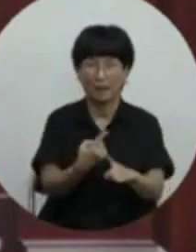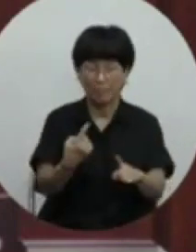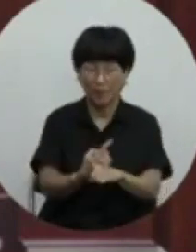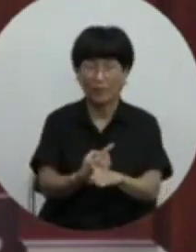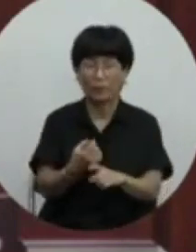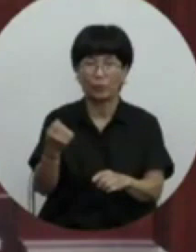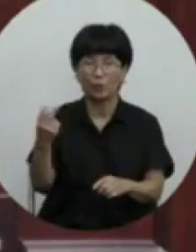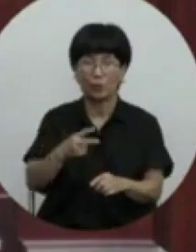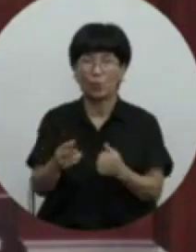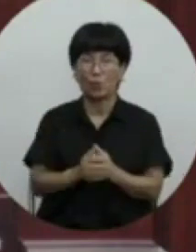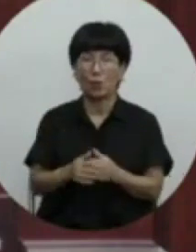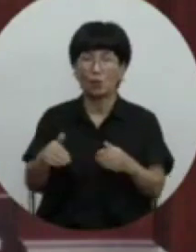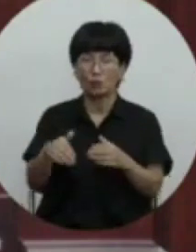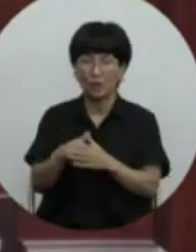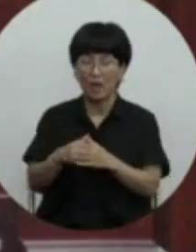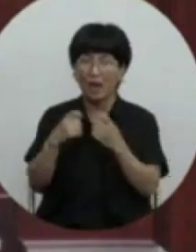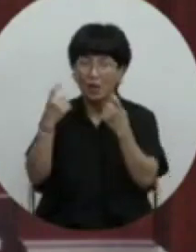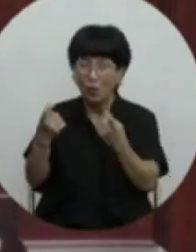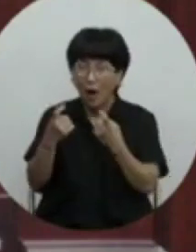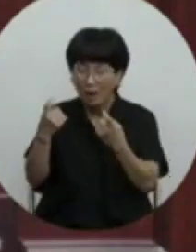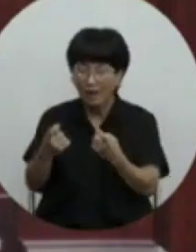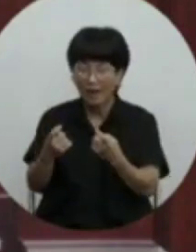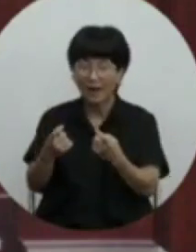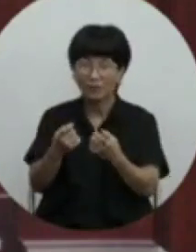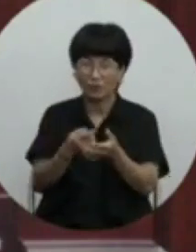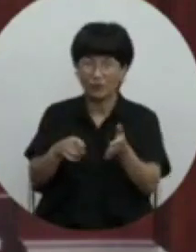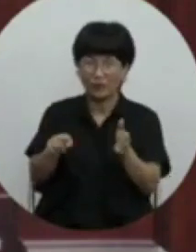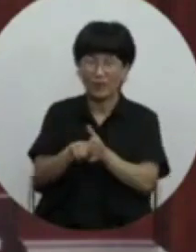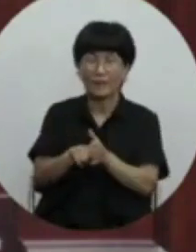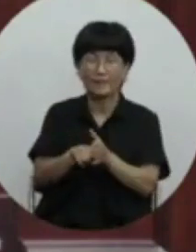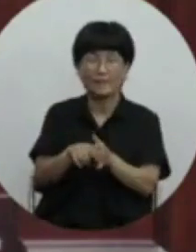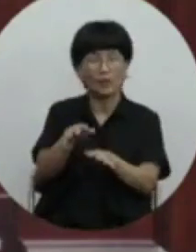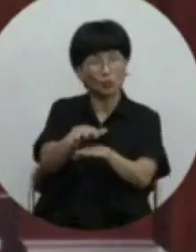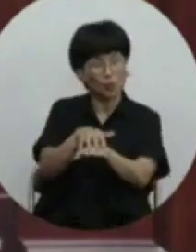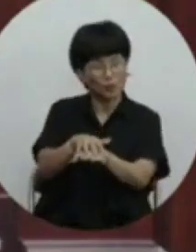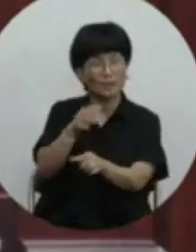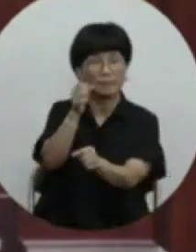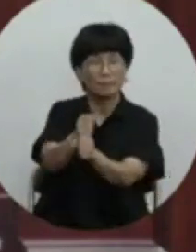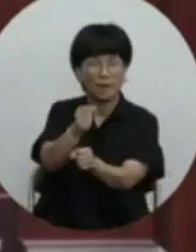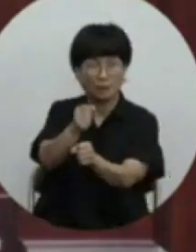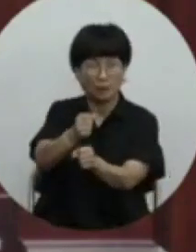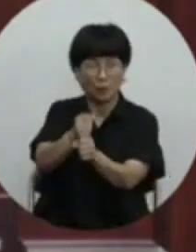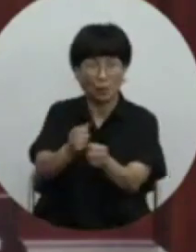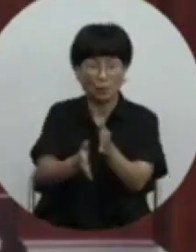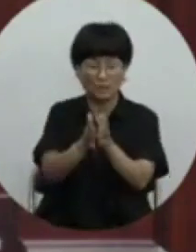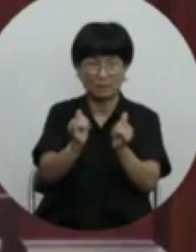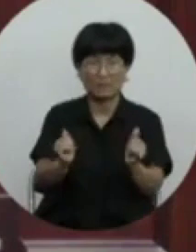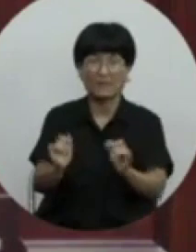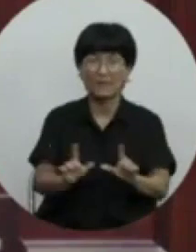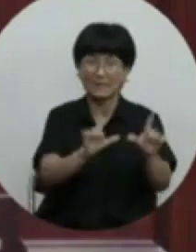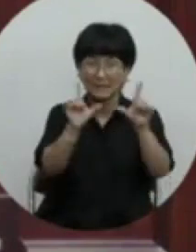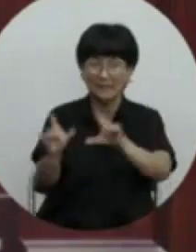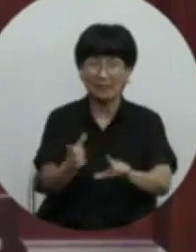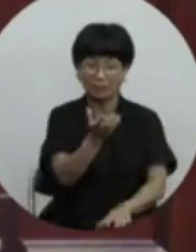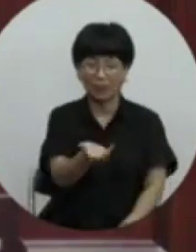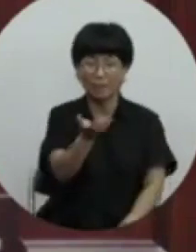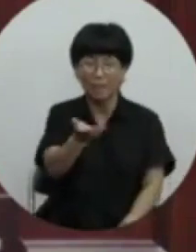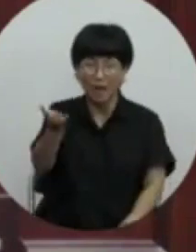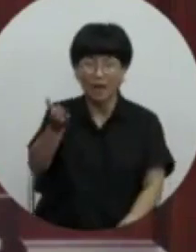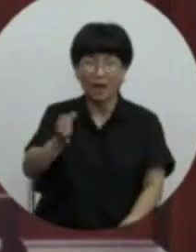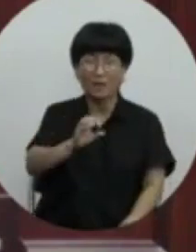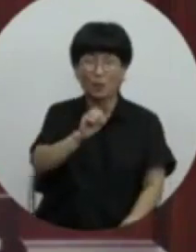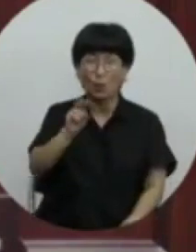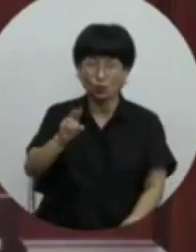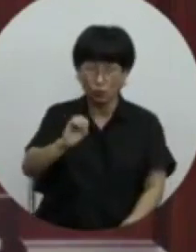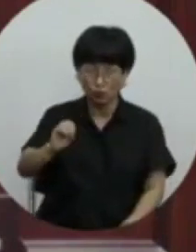문화관광 산업을 육성하기 위한 대규모 관광 인프라 확충을 추진하면서 시민들의 삶의 질 향상, 탄소 감축,